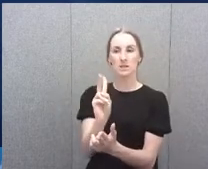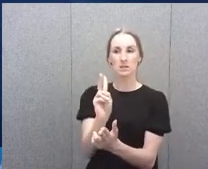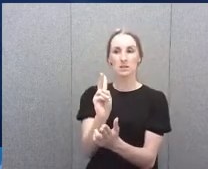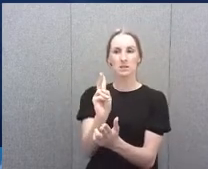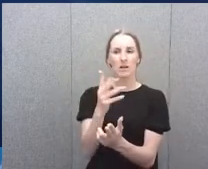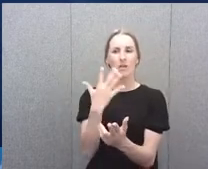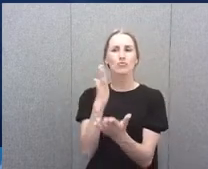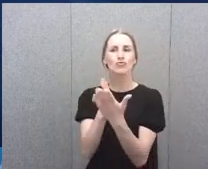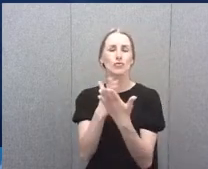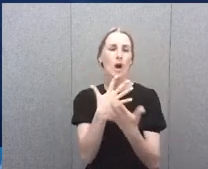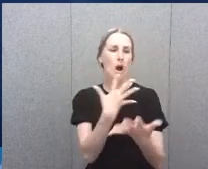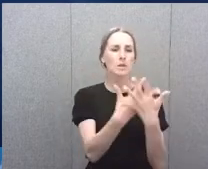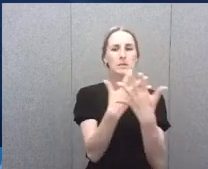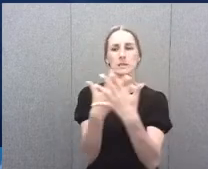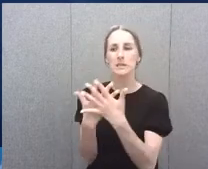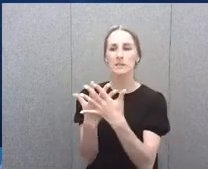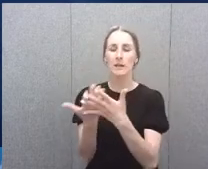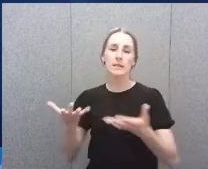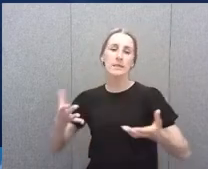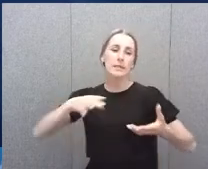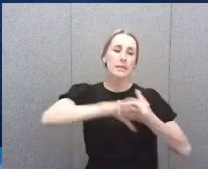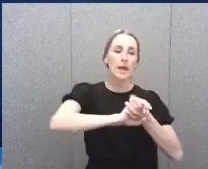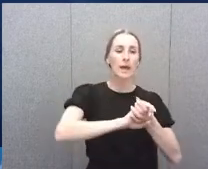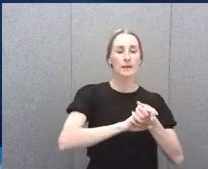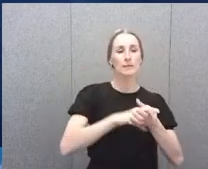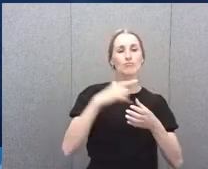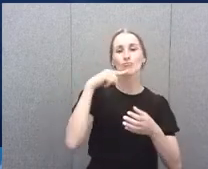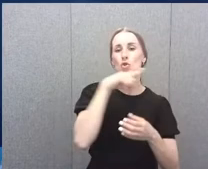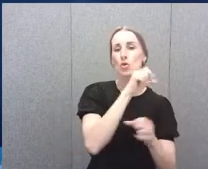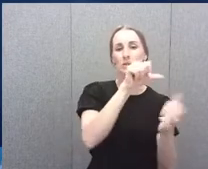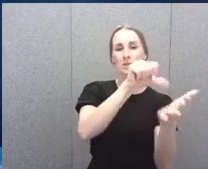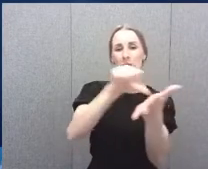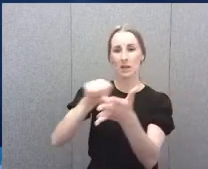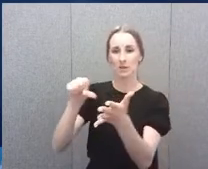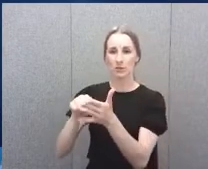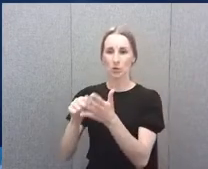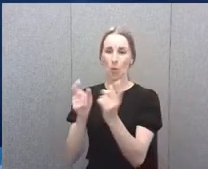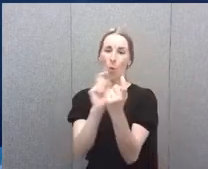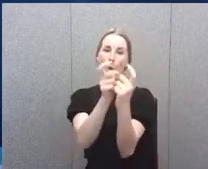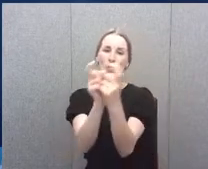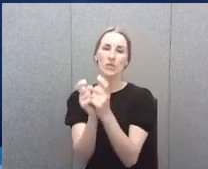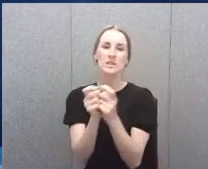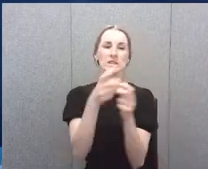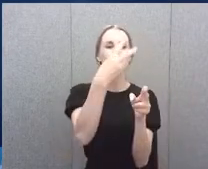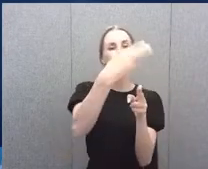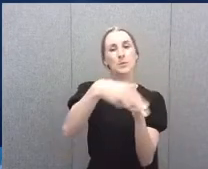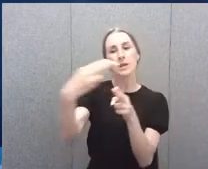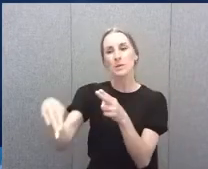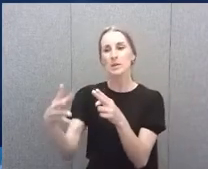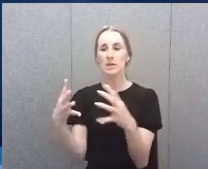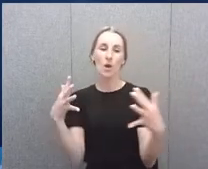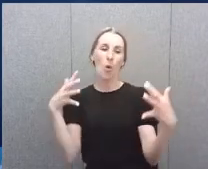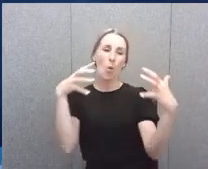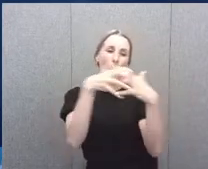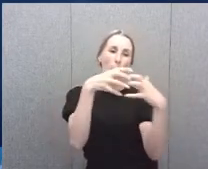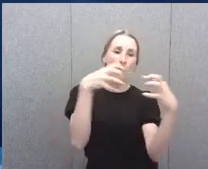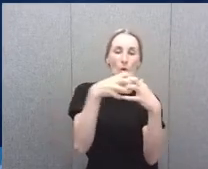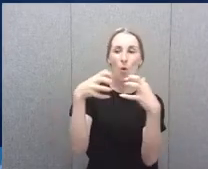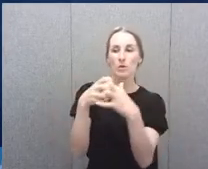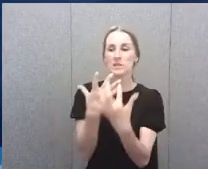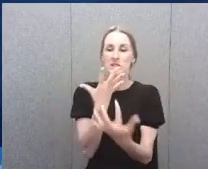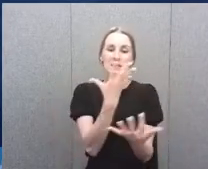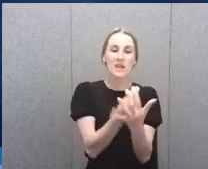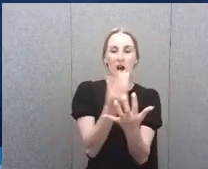это активный человек, который может мирным путем участвовать в разрешении конфликтов